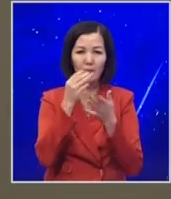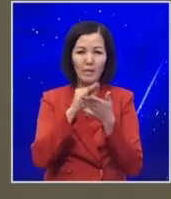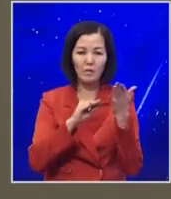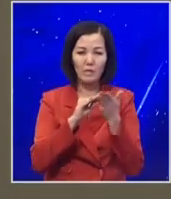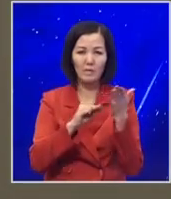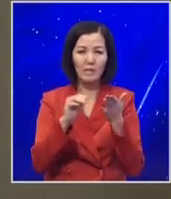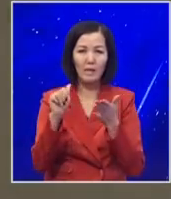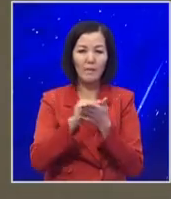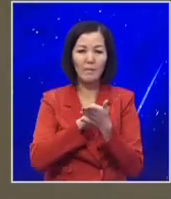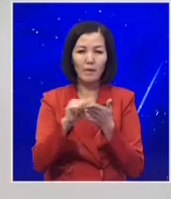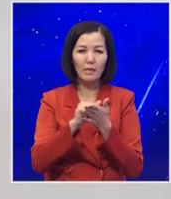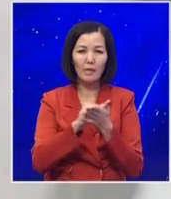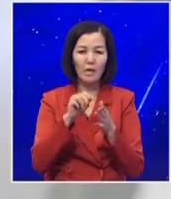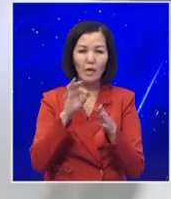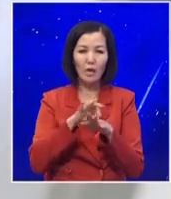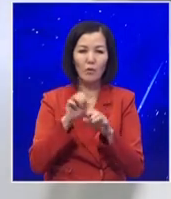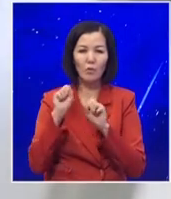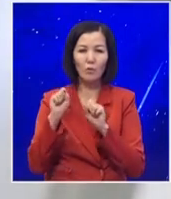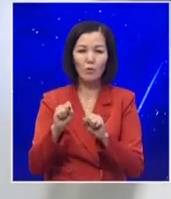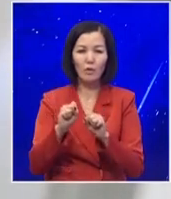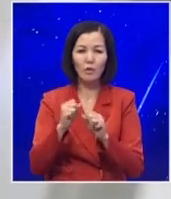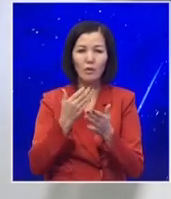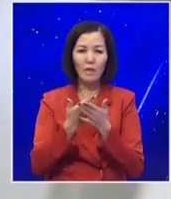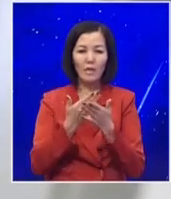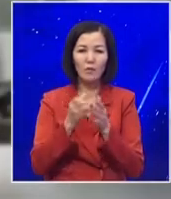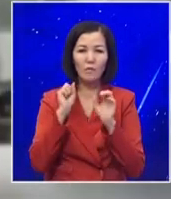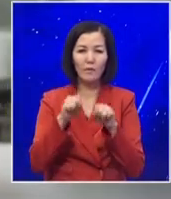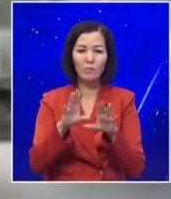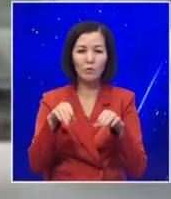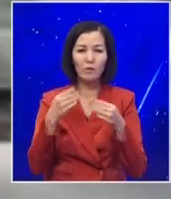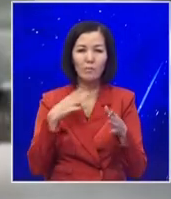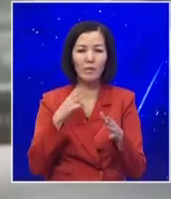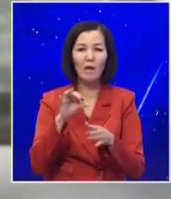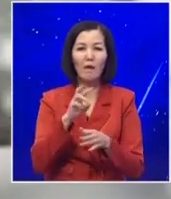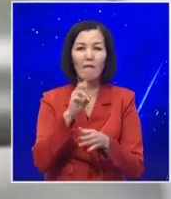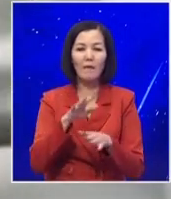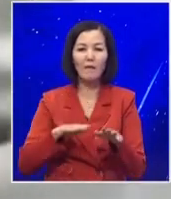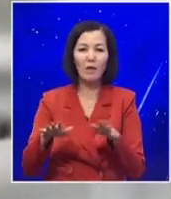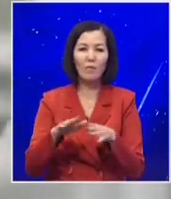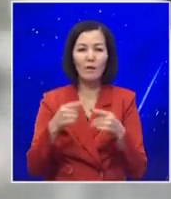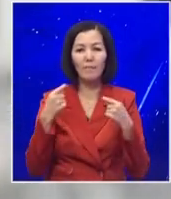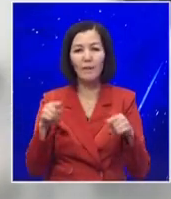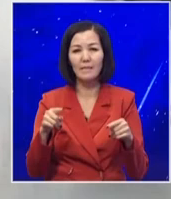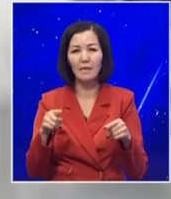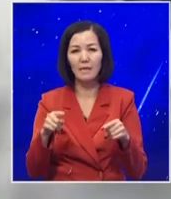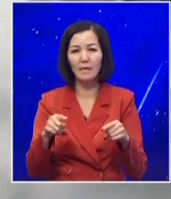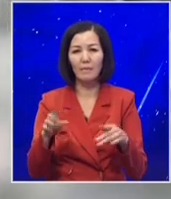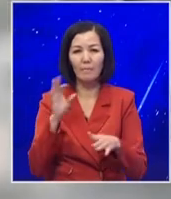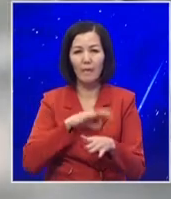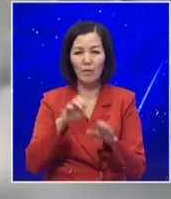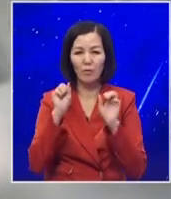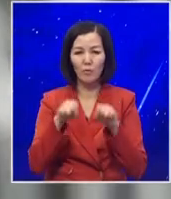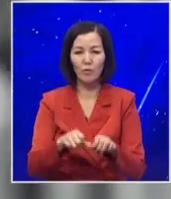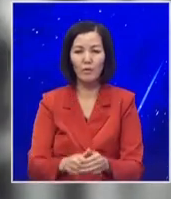Паспорт адамдарға аурудан қорғанғанын дәлелдеуге мүмкіндік бермек. Төлқұжатты Венгрия аумағында және одан тыс жерлерде пайдалануға